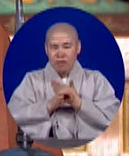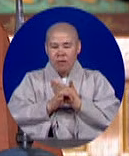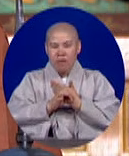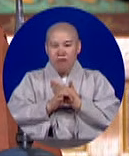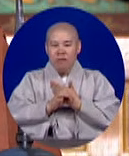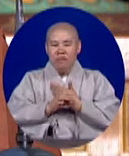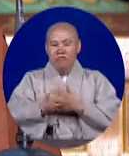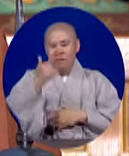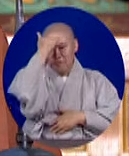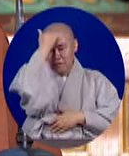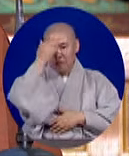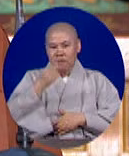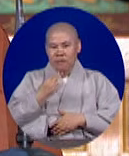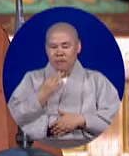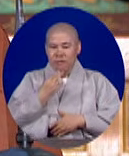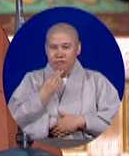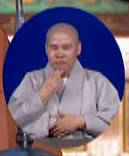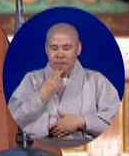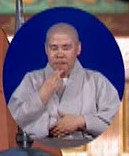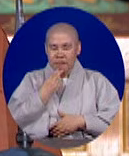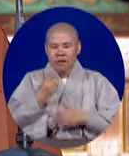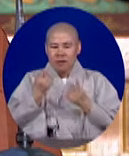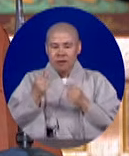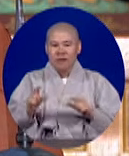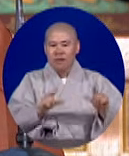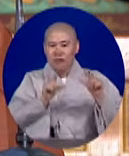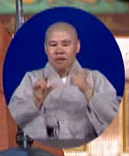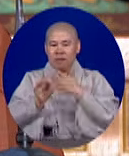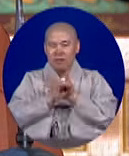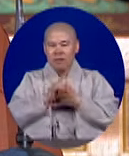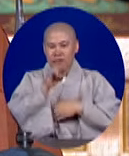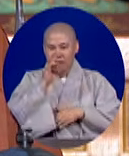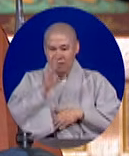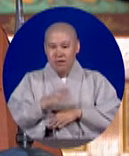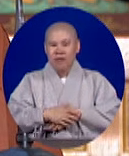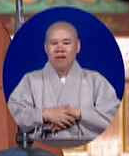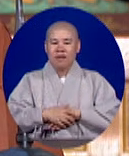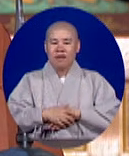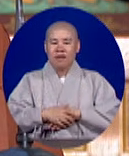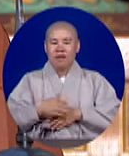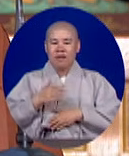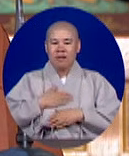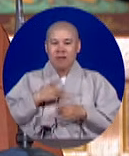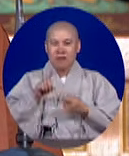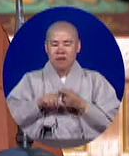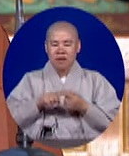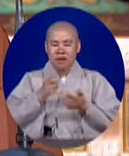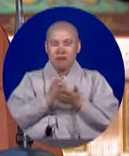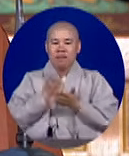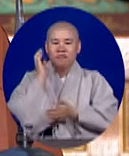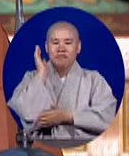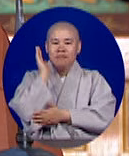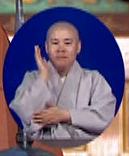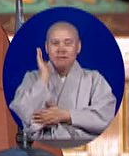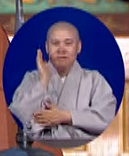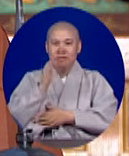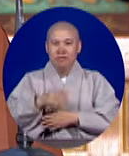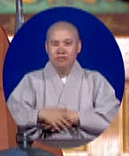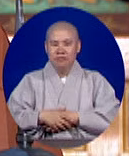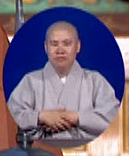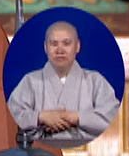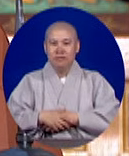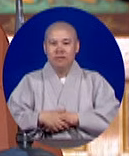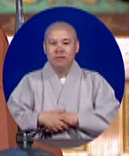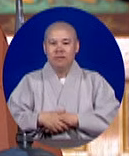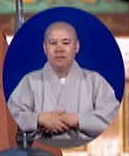그렇게 무례하게 살 수가 있나? 이런 게 이제 나에 대한 법문이에요.